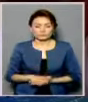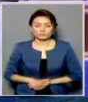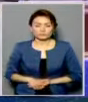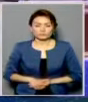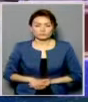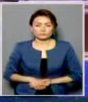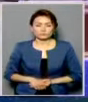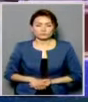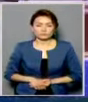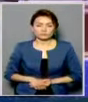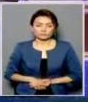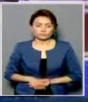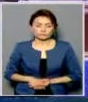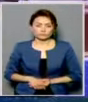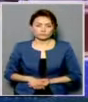Ташенова.